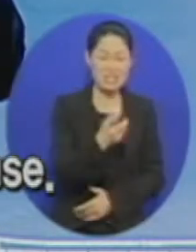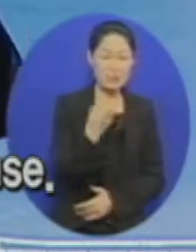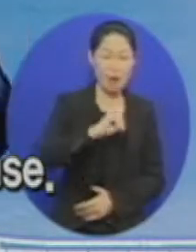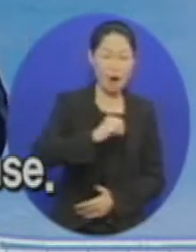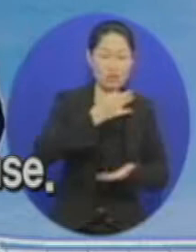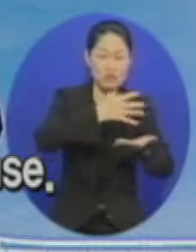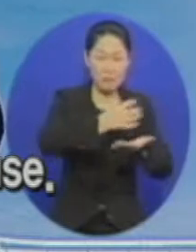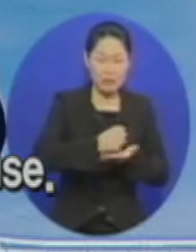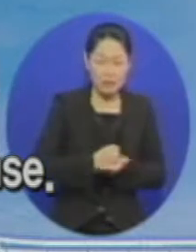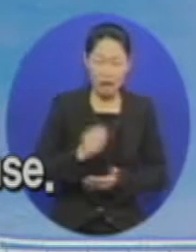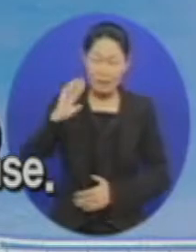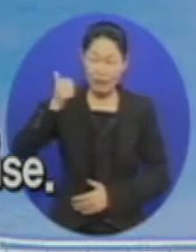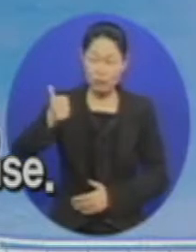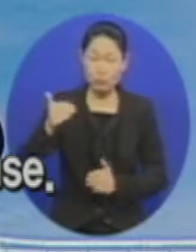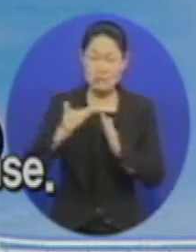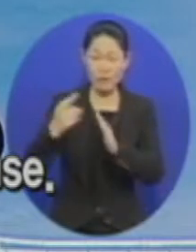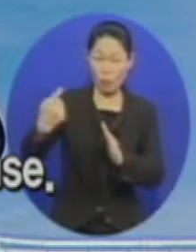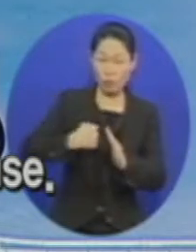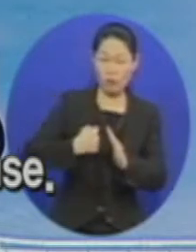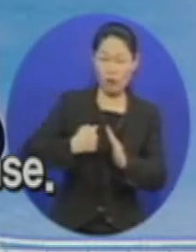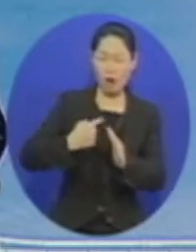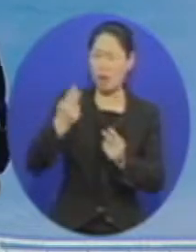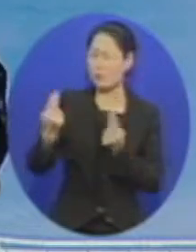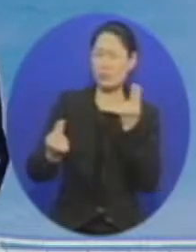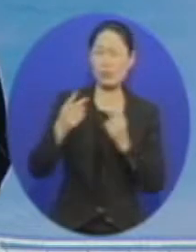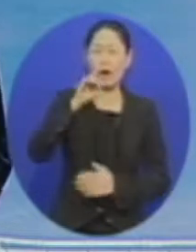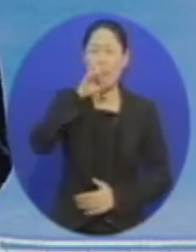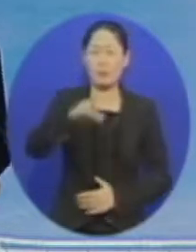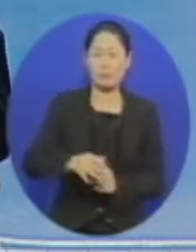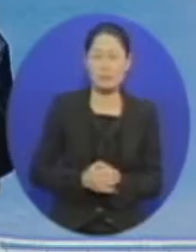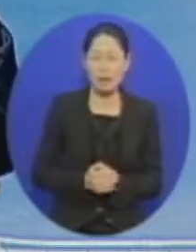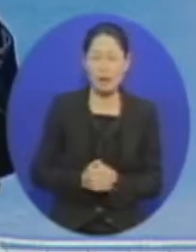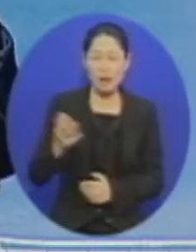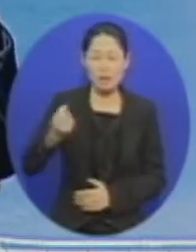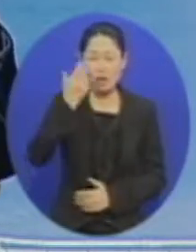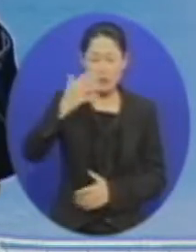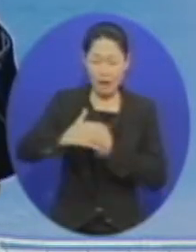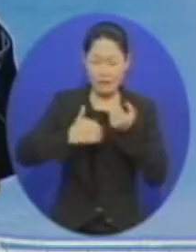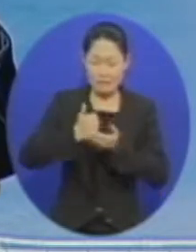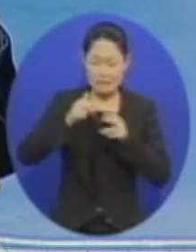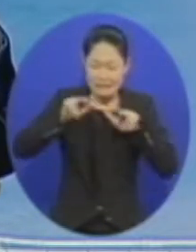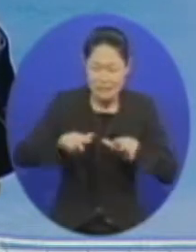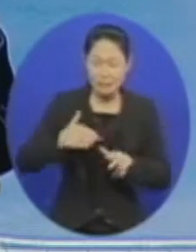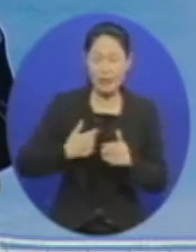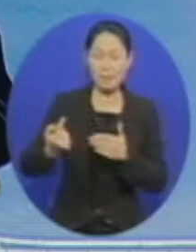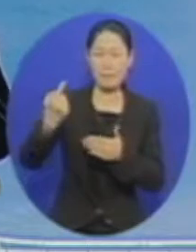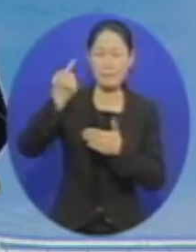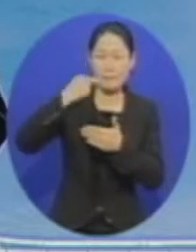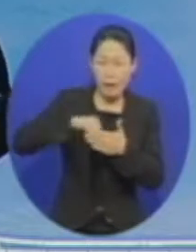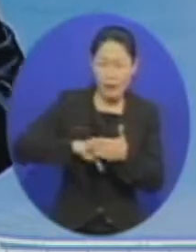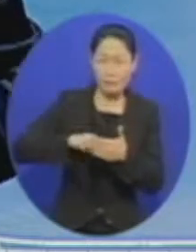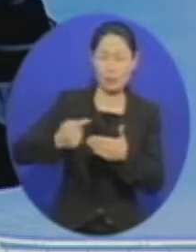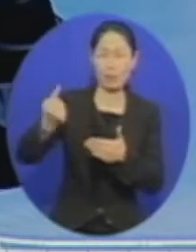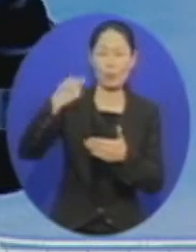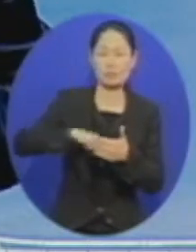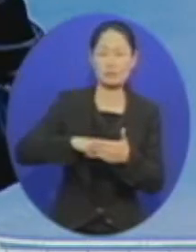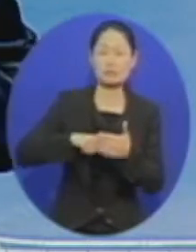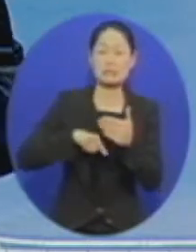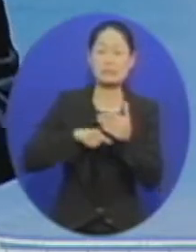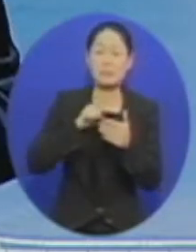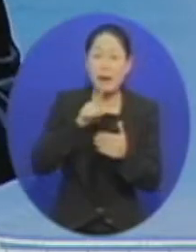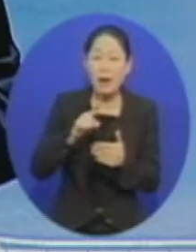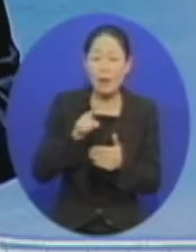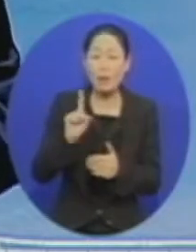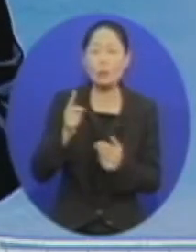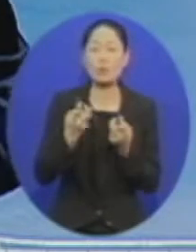대통령이 우리 집이 오는가 비교가 성령 하나님께서 지금 내 마음이 오신 되는데 여러분이